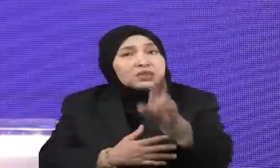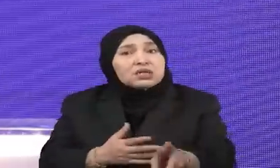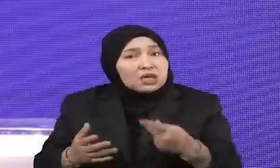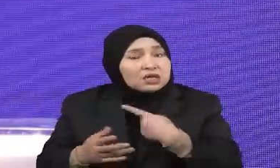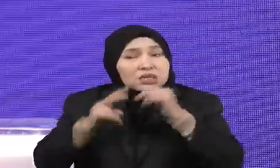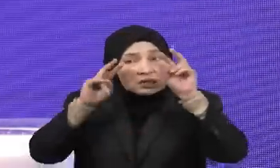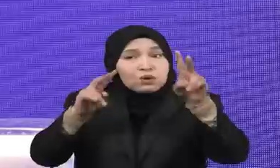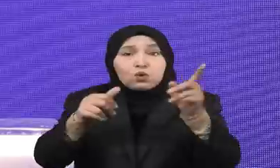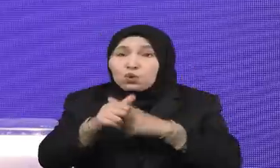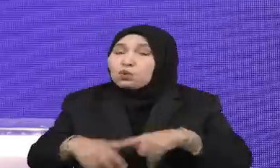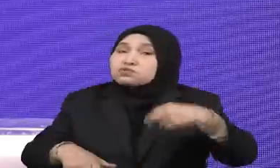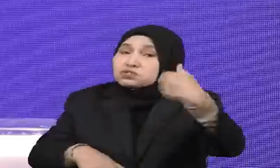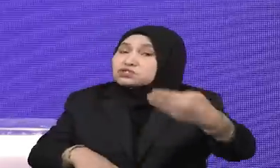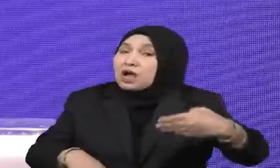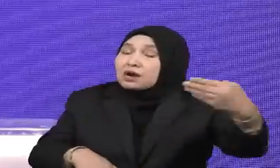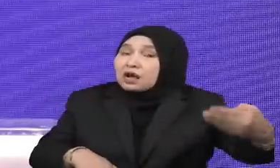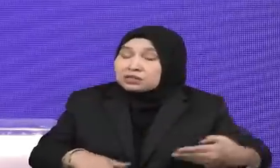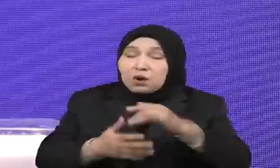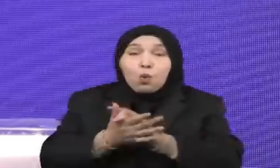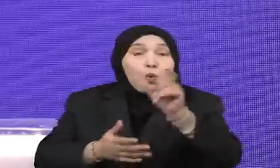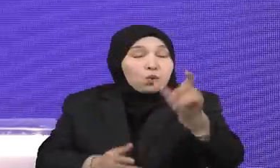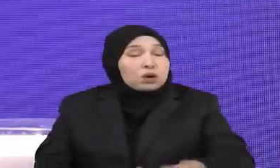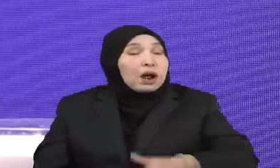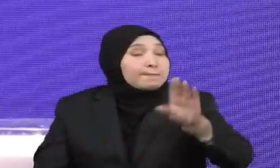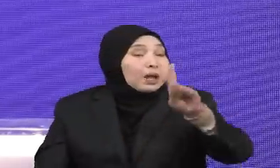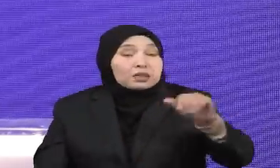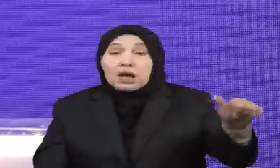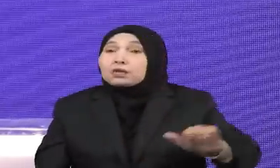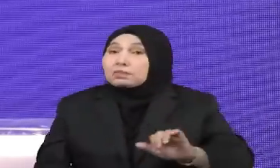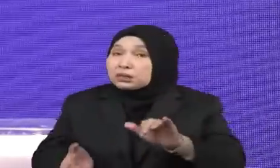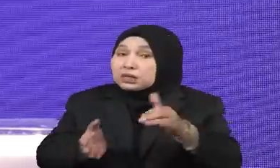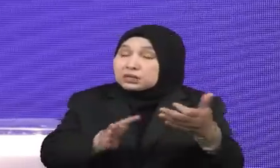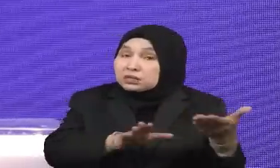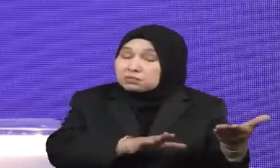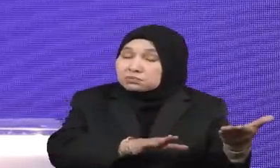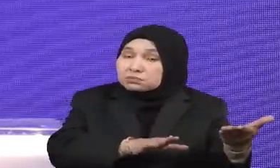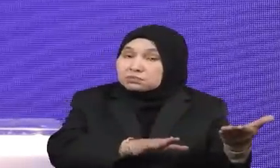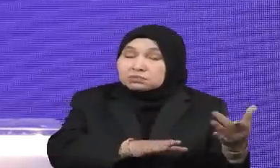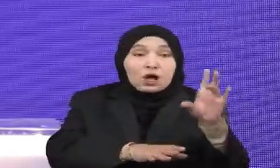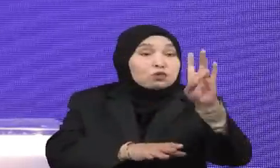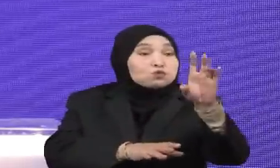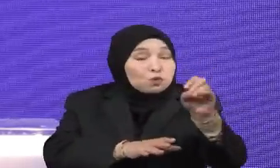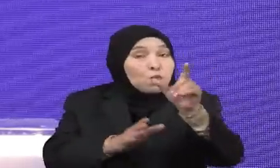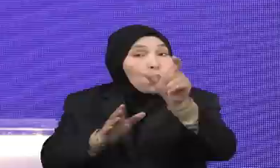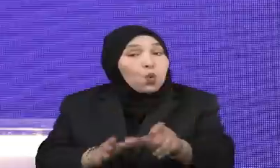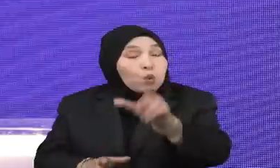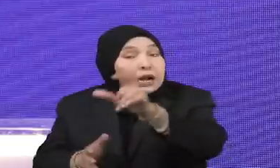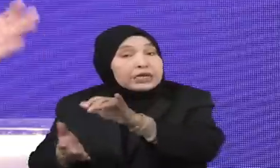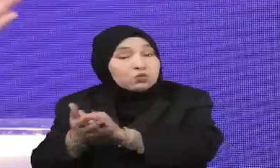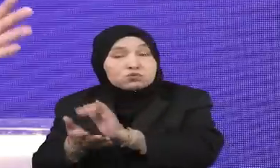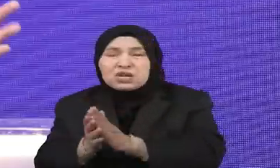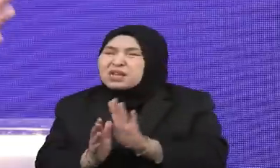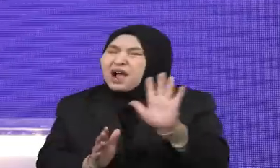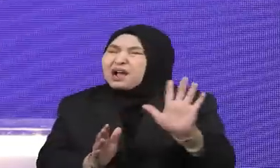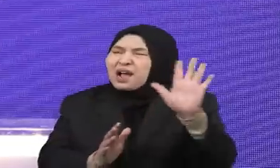lihat dahulu sejarahnya Badar orang musyrik Makkah kepergian ataupun matinya 70 orang begitu maka lebih